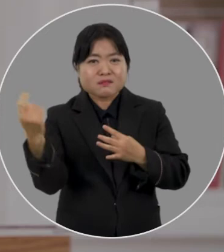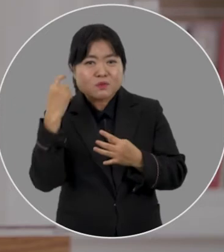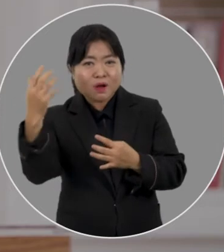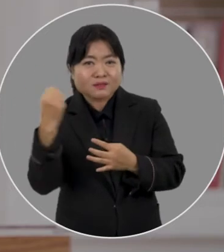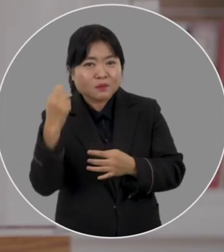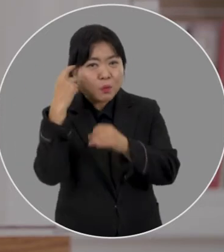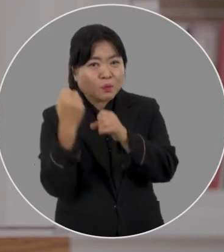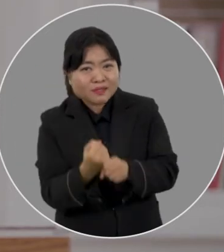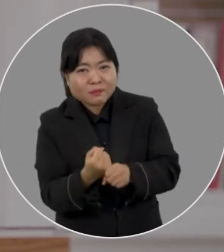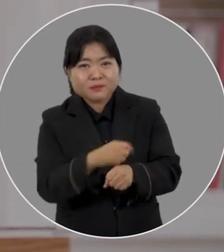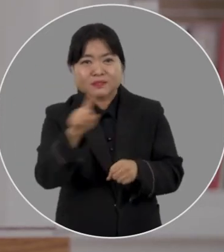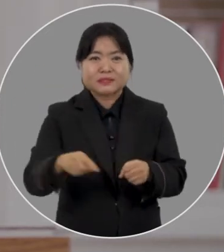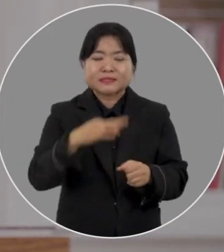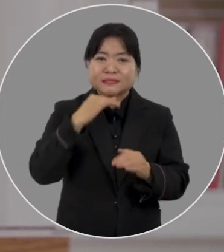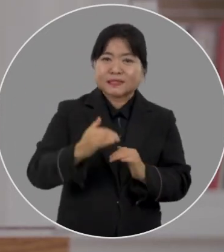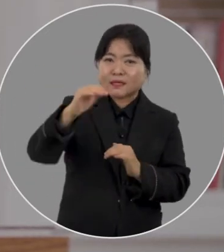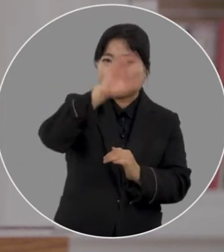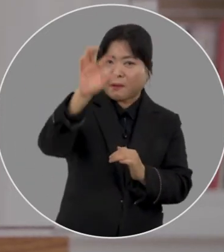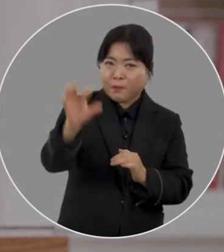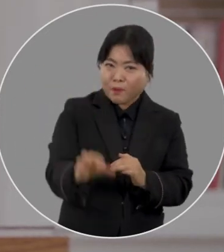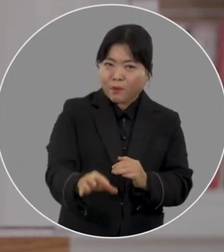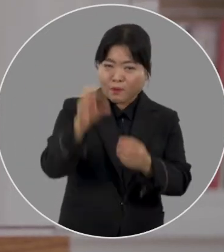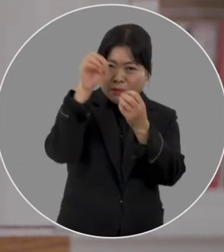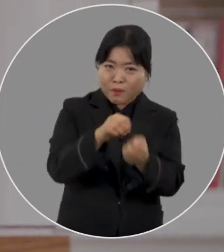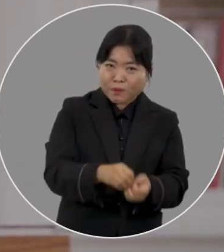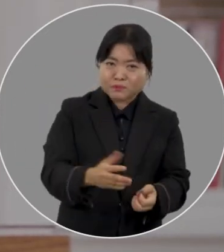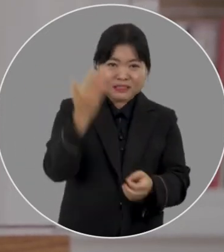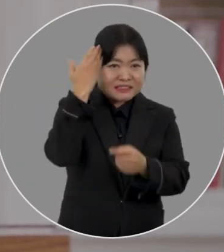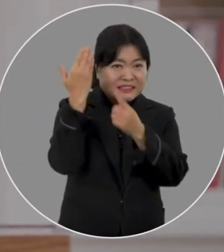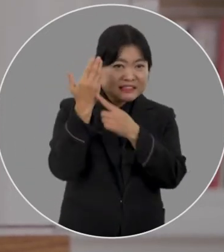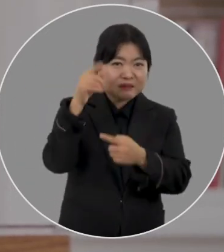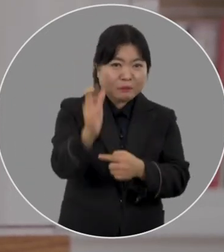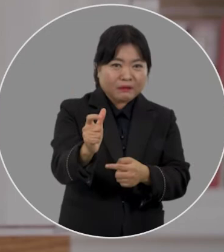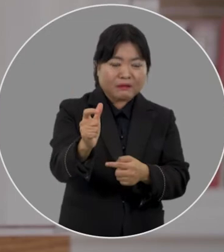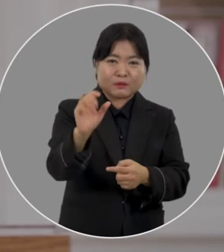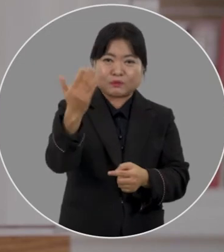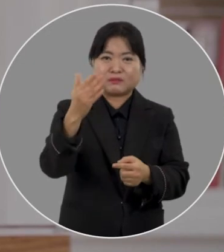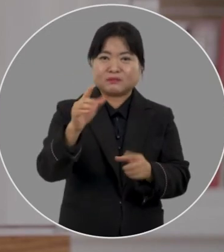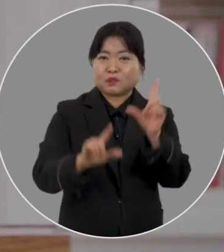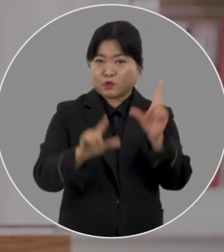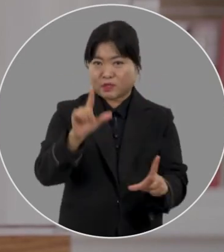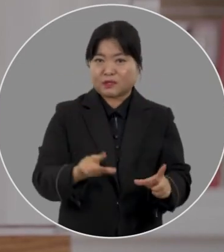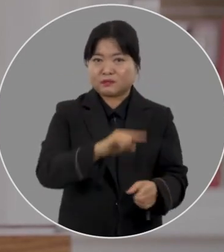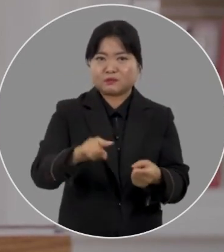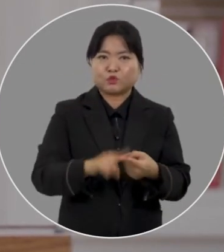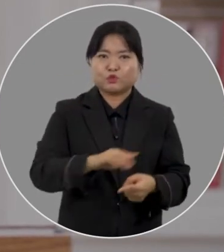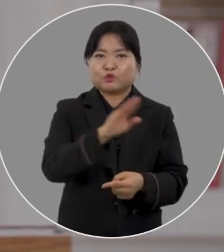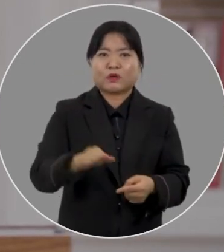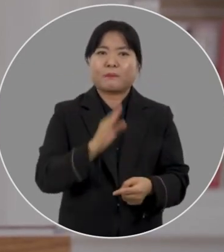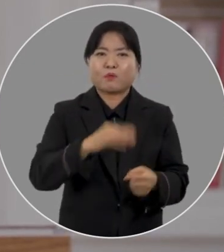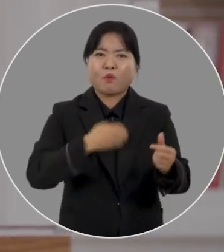이 고정관념, 그것이 이제 세대 간 반복되면서 지식의 화석화가 되어 있는 현상, 이걸 우리가 이제 이게 바로